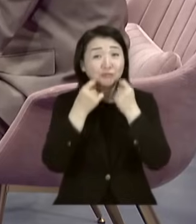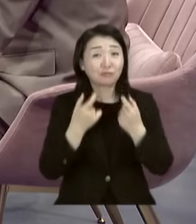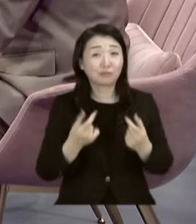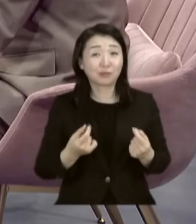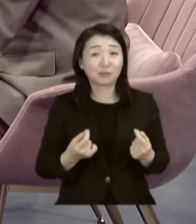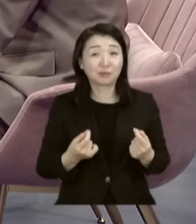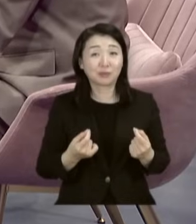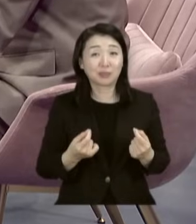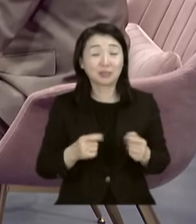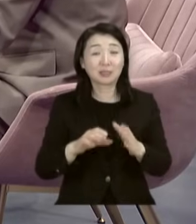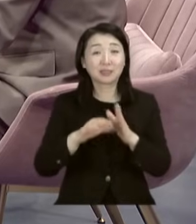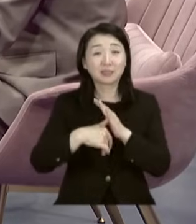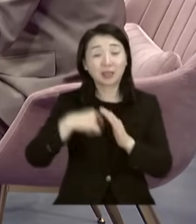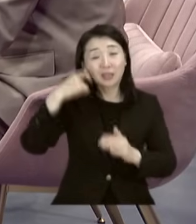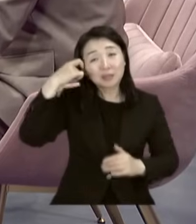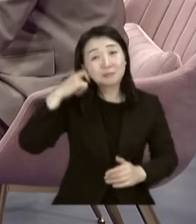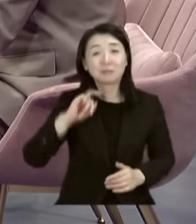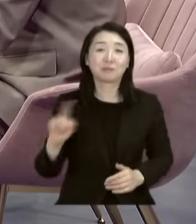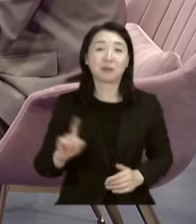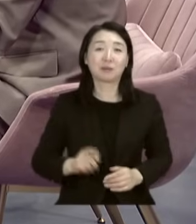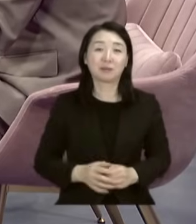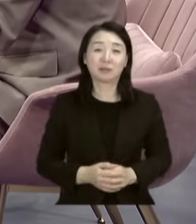그때는 어떤